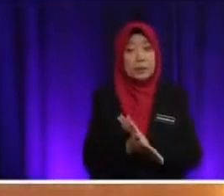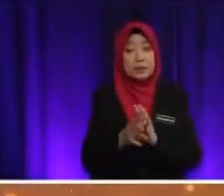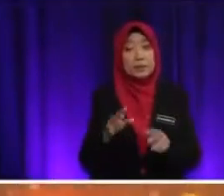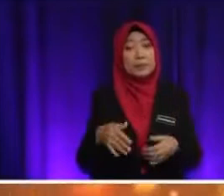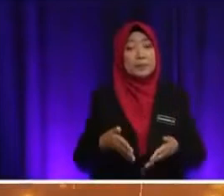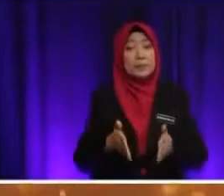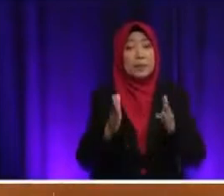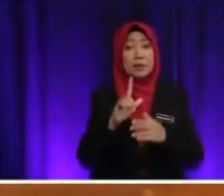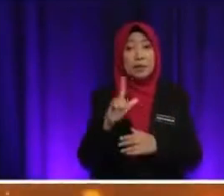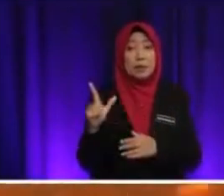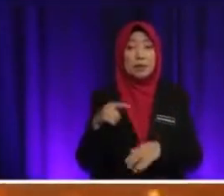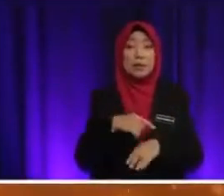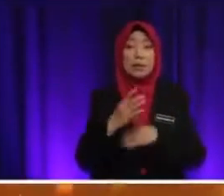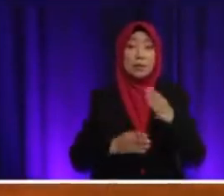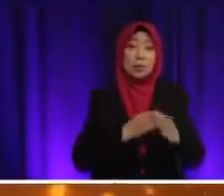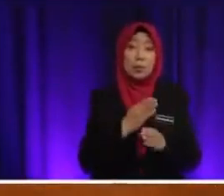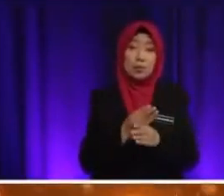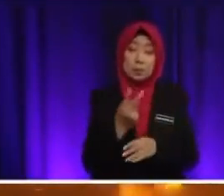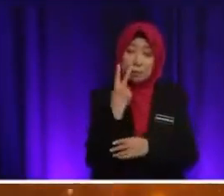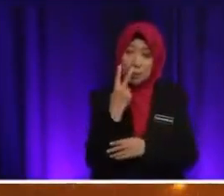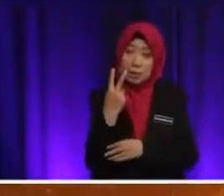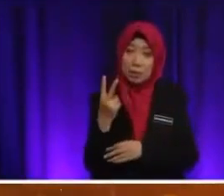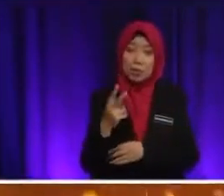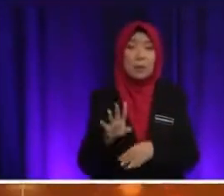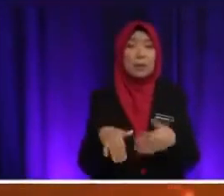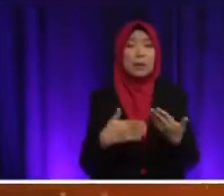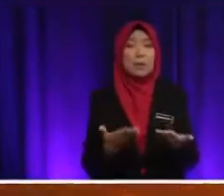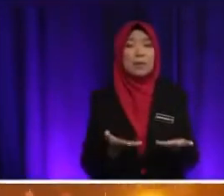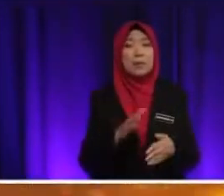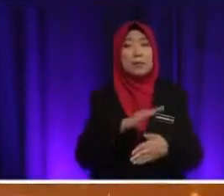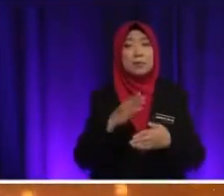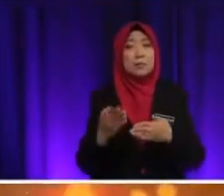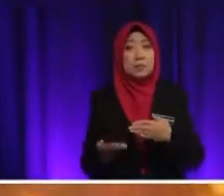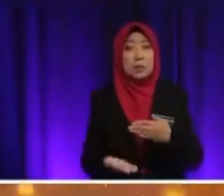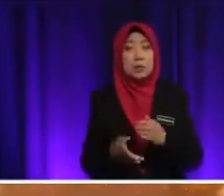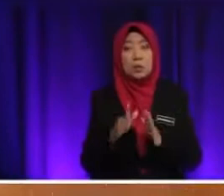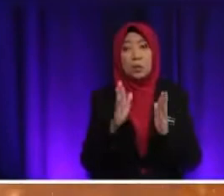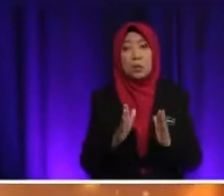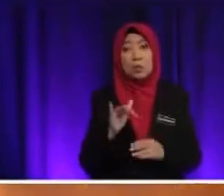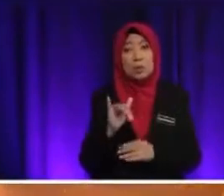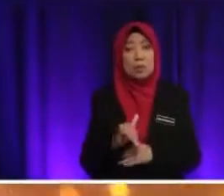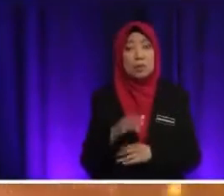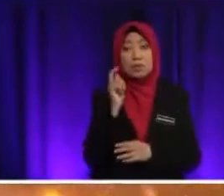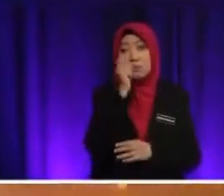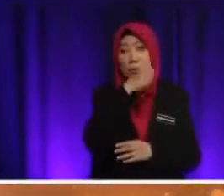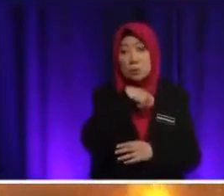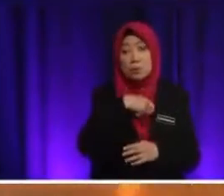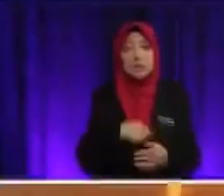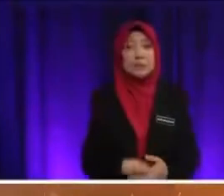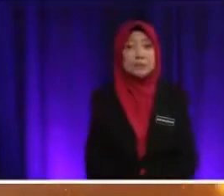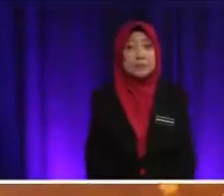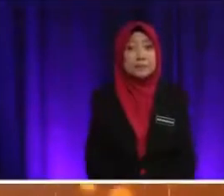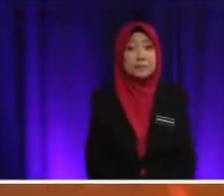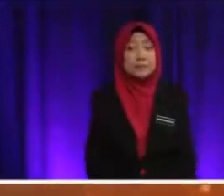bumi. Kemudian perhatikanlah bagaimana kesudahan golongan pendusta. Okey, terima kasih Fitri. Qad khalat min qablikum